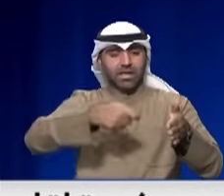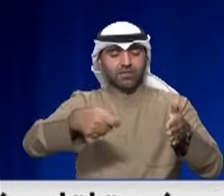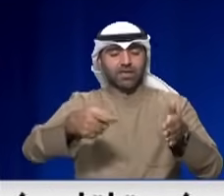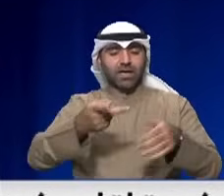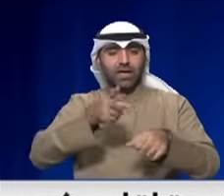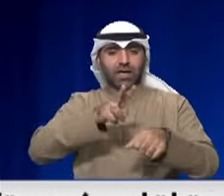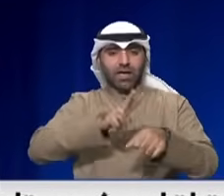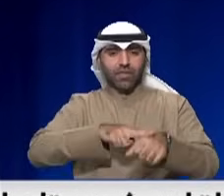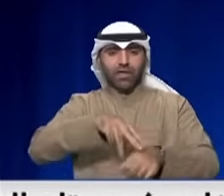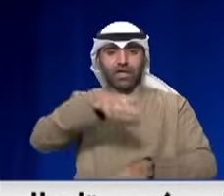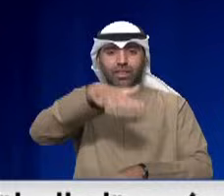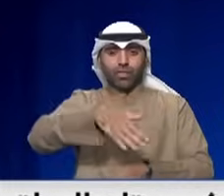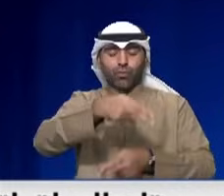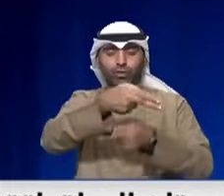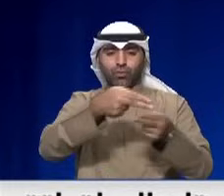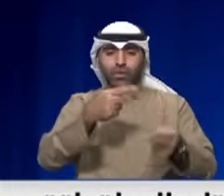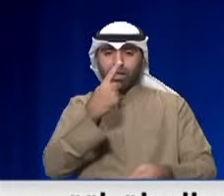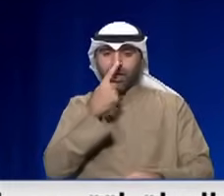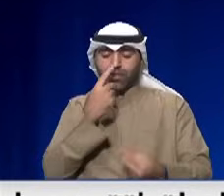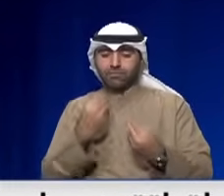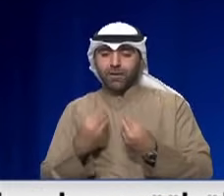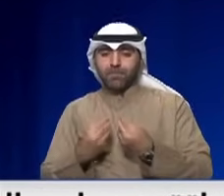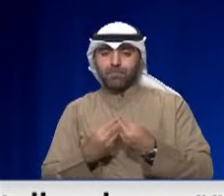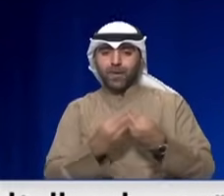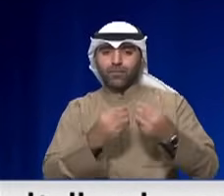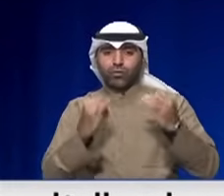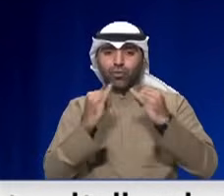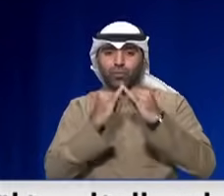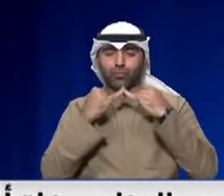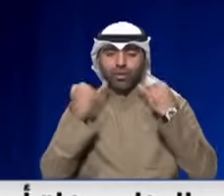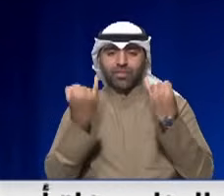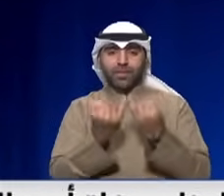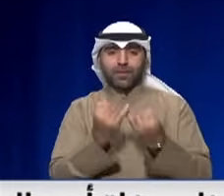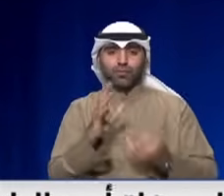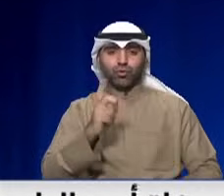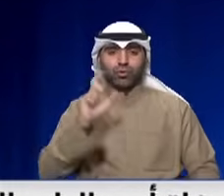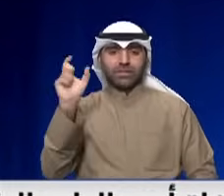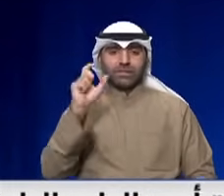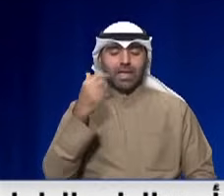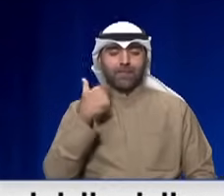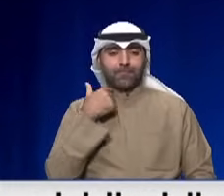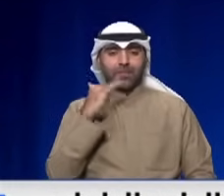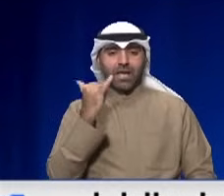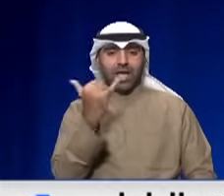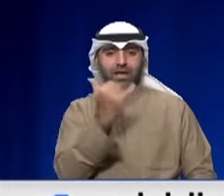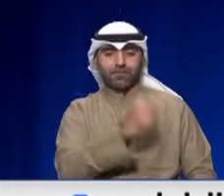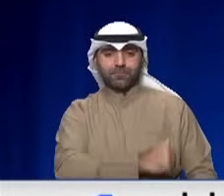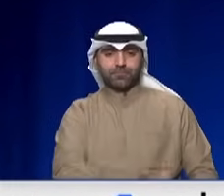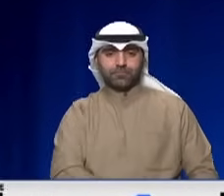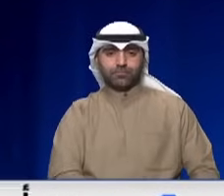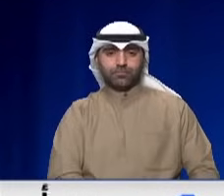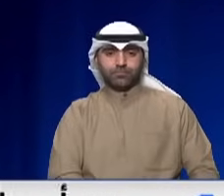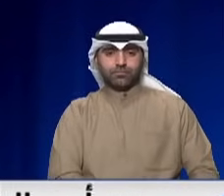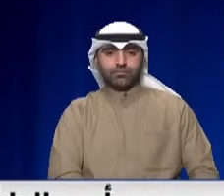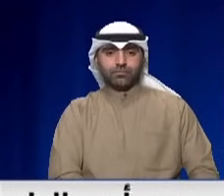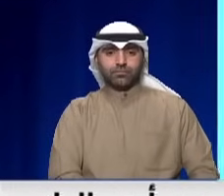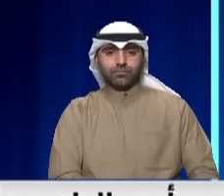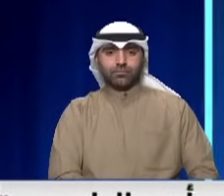التعازي والمواساه بهذا المصاب الجلل متمنيا سموه له موفور الصحه وتمام